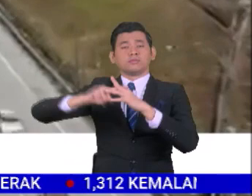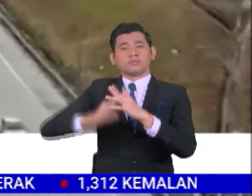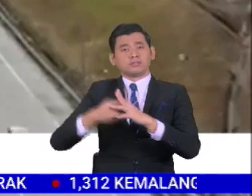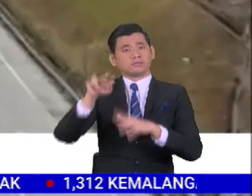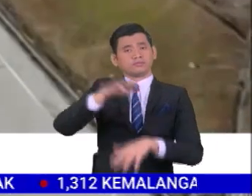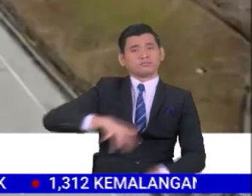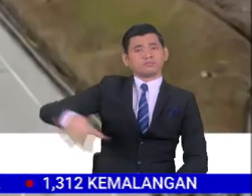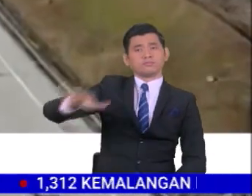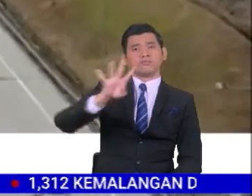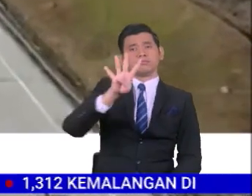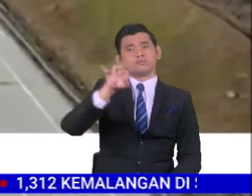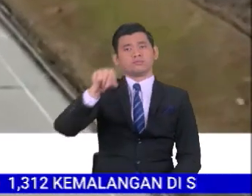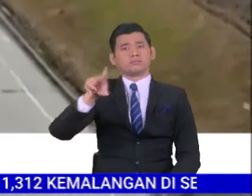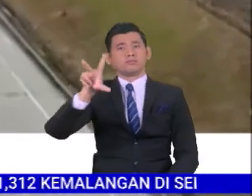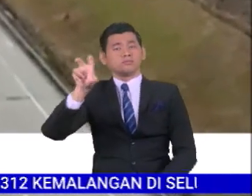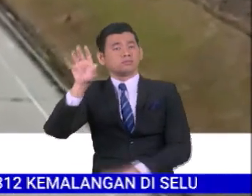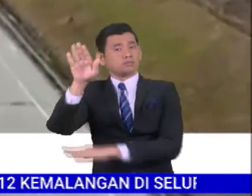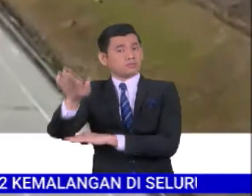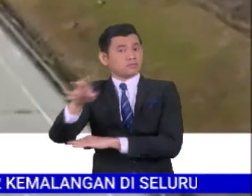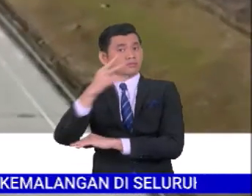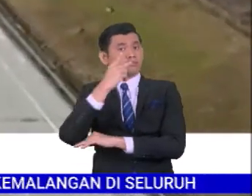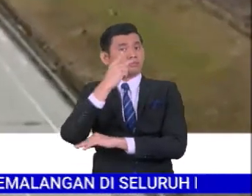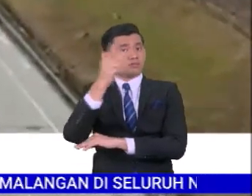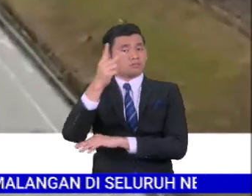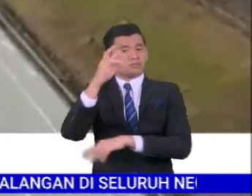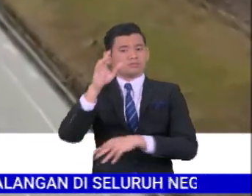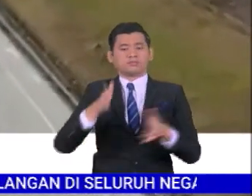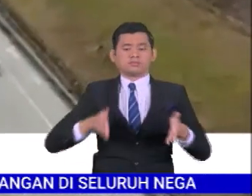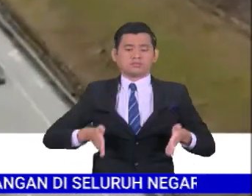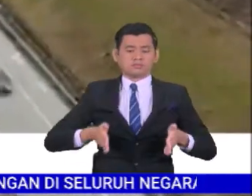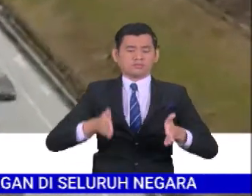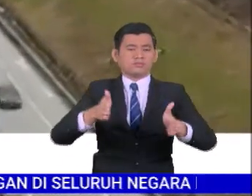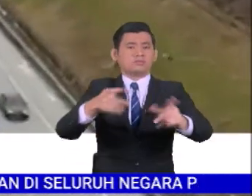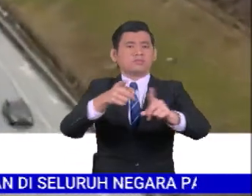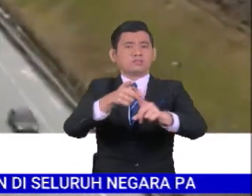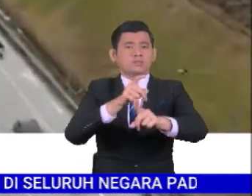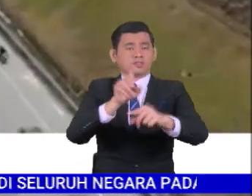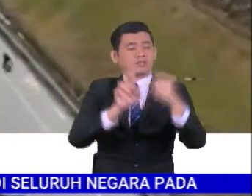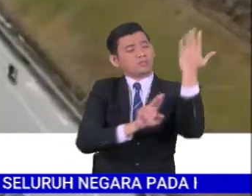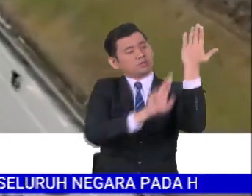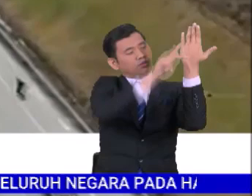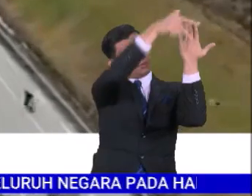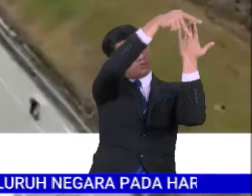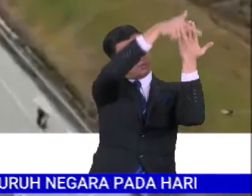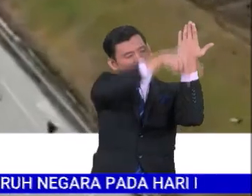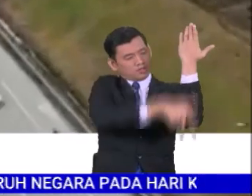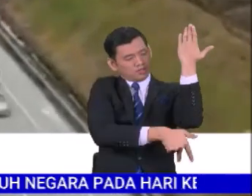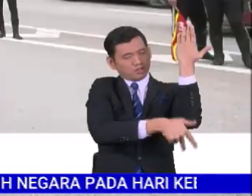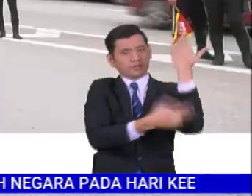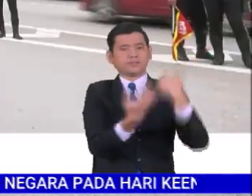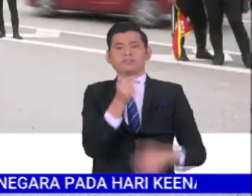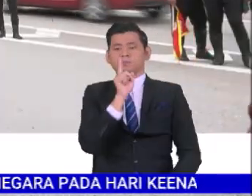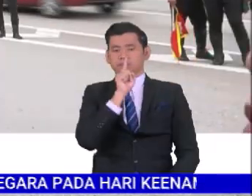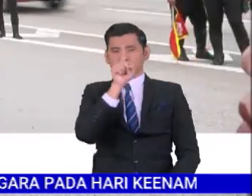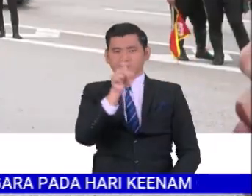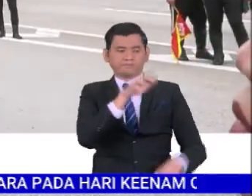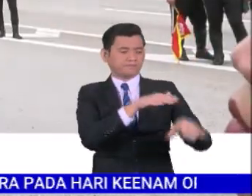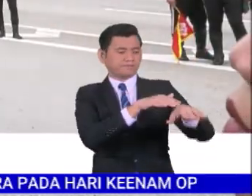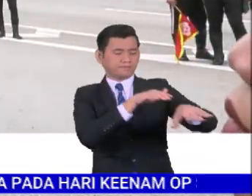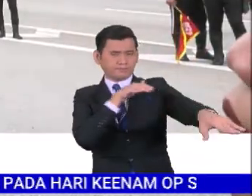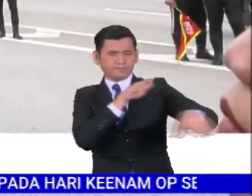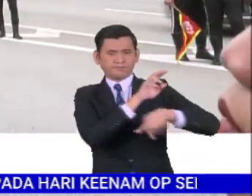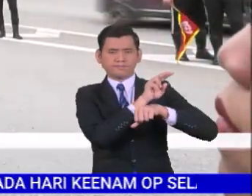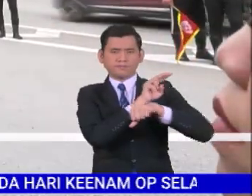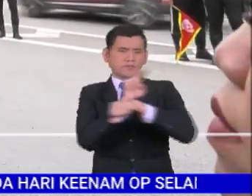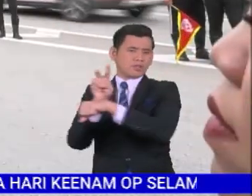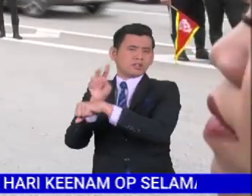sekitar 4.30 petang tadi menyaksikan pergerakan trafik dari utara tanah air mengalami kesesakan. Pemantauan